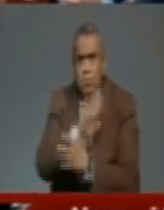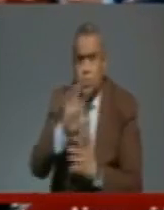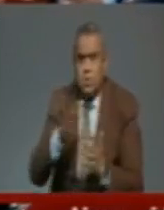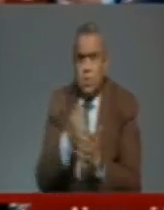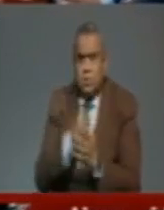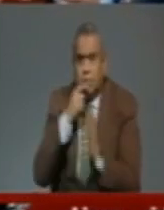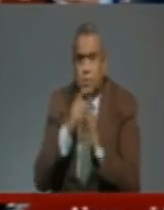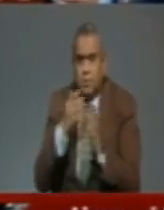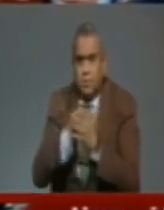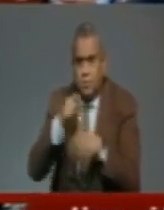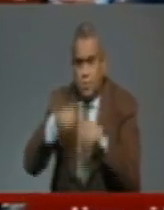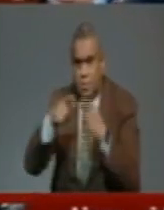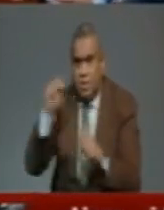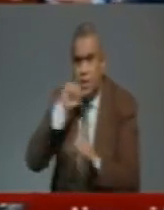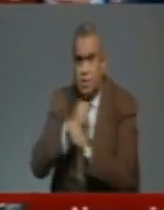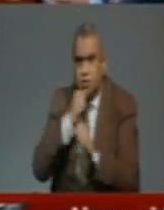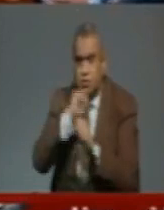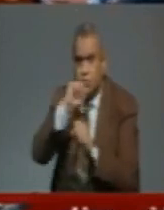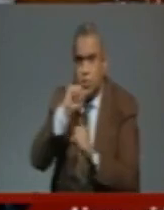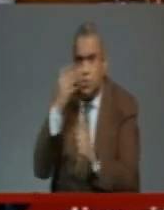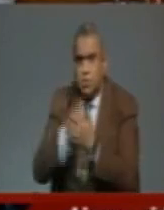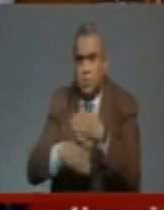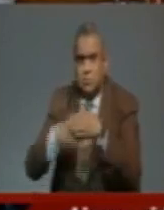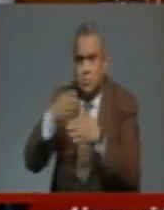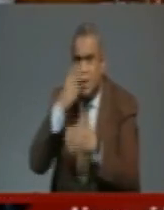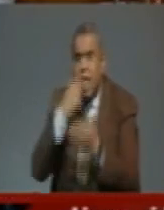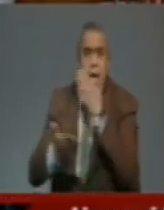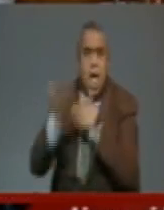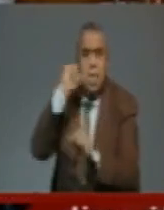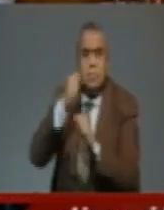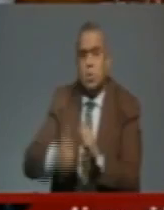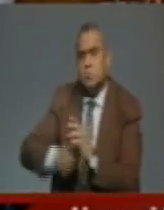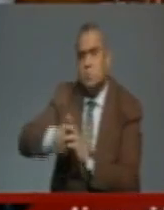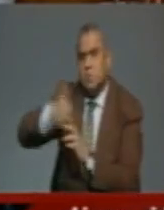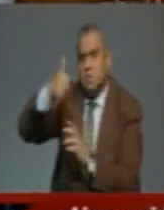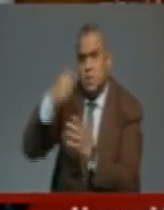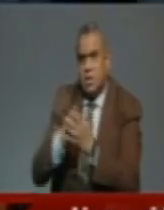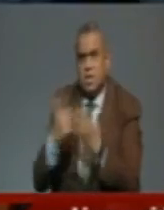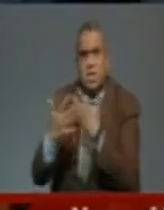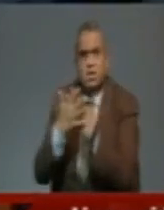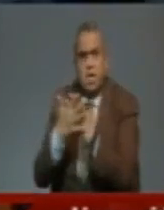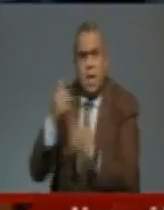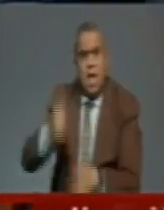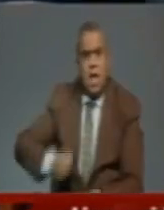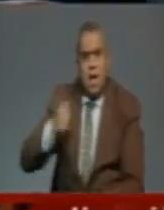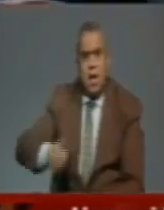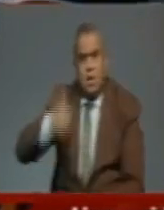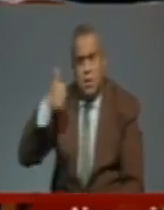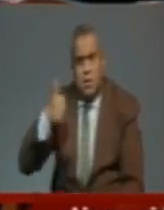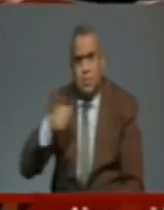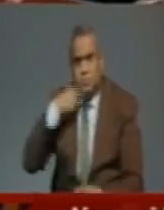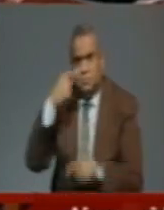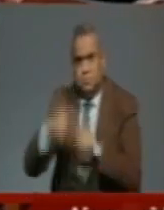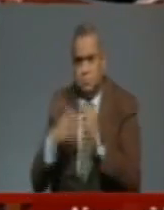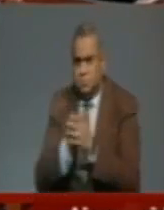هناك في بلادكم خلصتوا كلامنا من زمان، عندكم شبكة سكك حديد تربط القارة الأوروبية